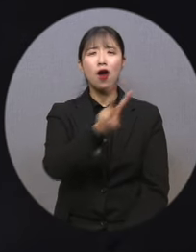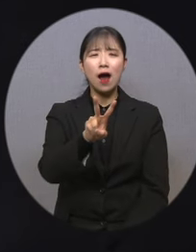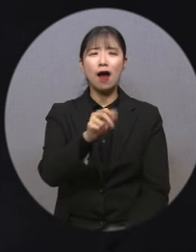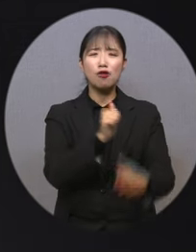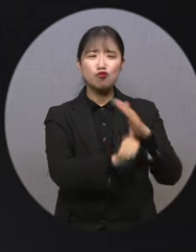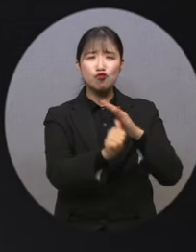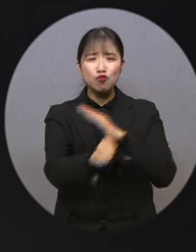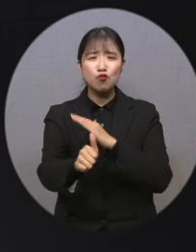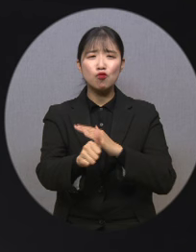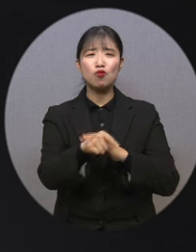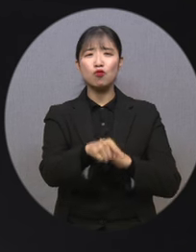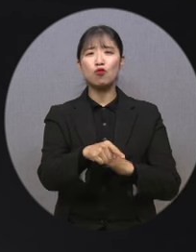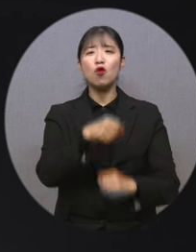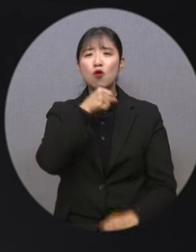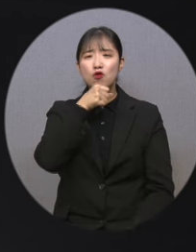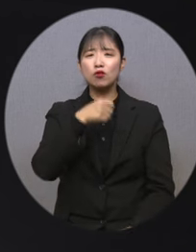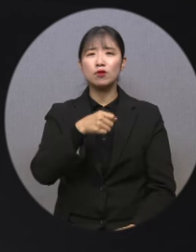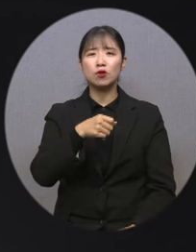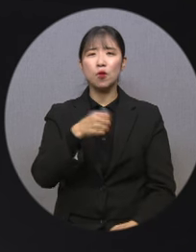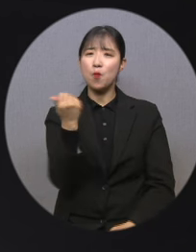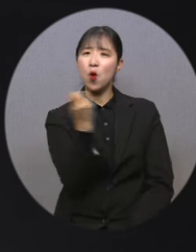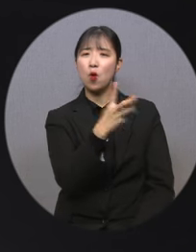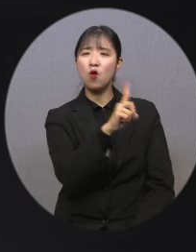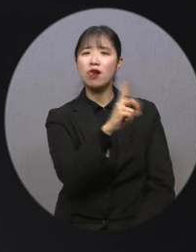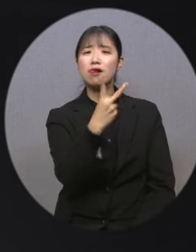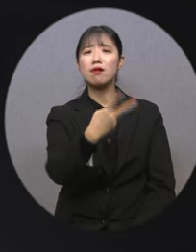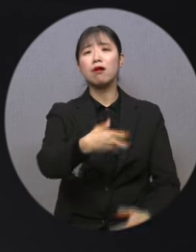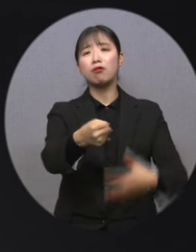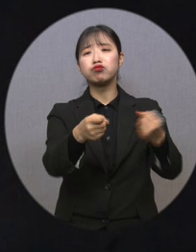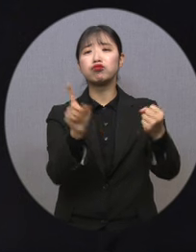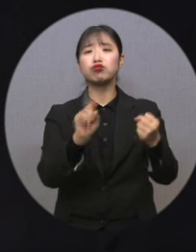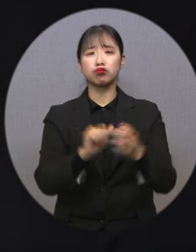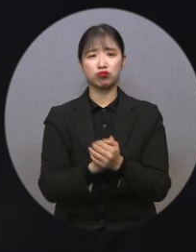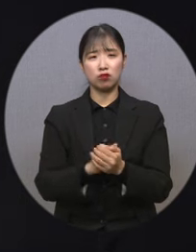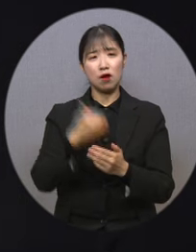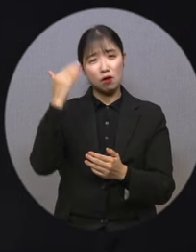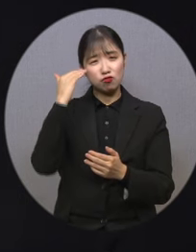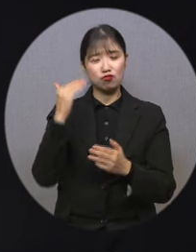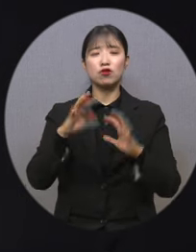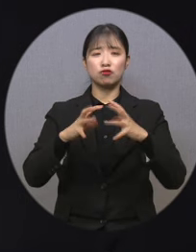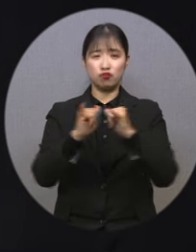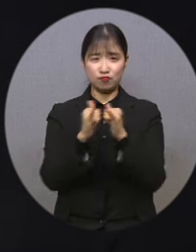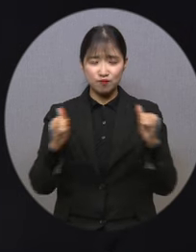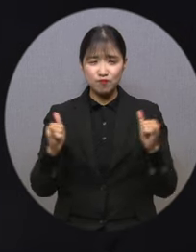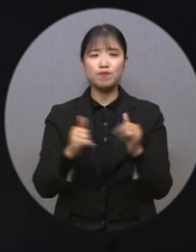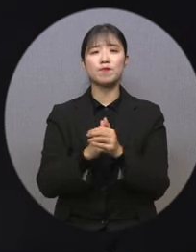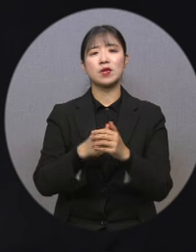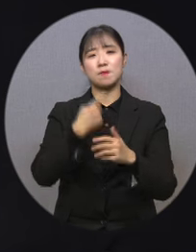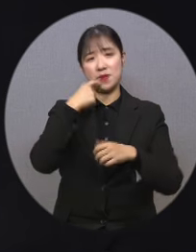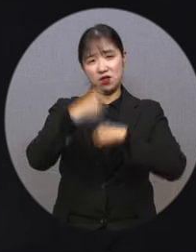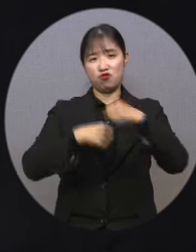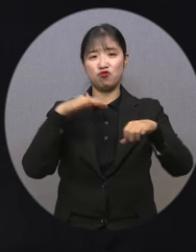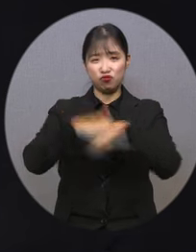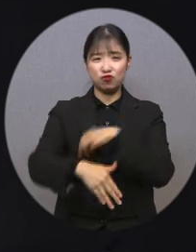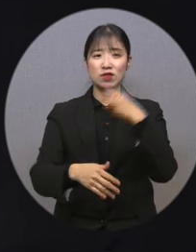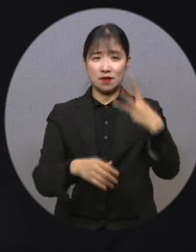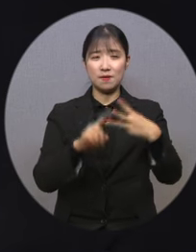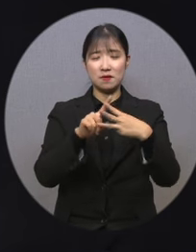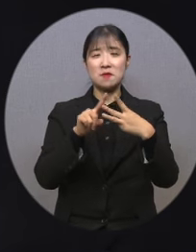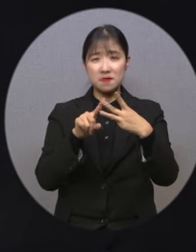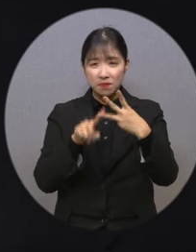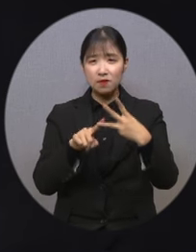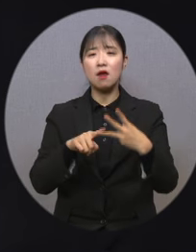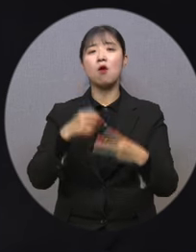2번을 가져갑니까? 국민의 민주주의 3대 원칙에 행복 추구의 원칙, 인간 존엄의 원칙, 절대